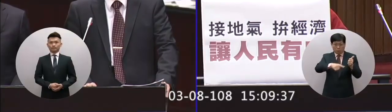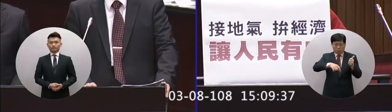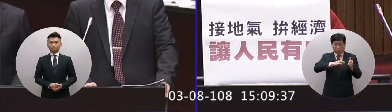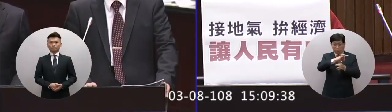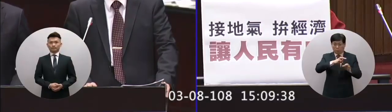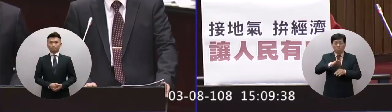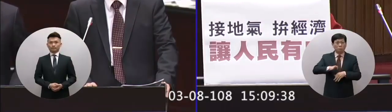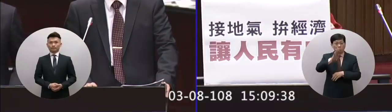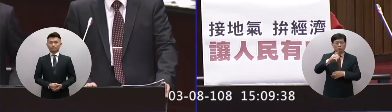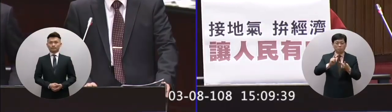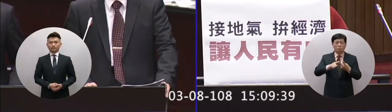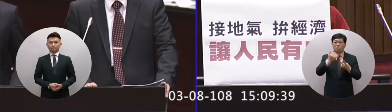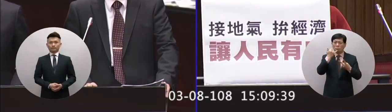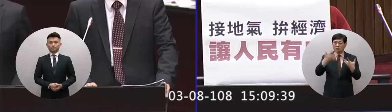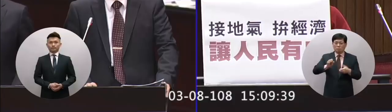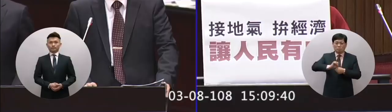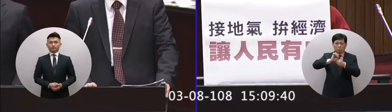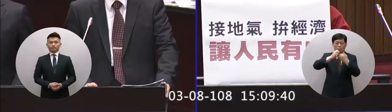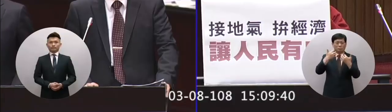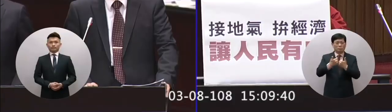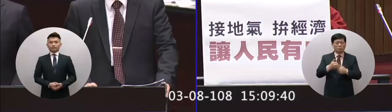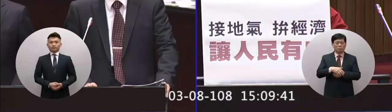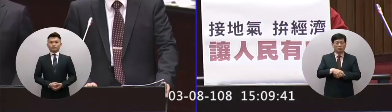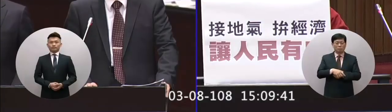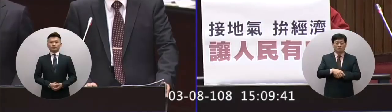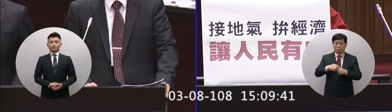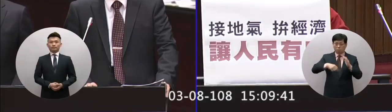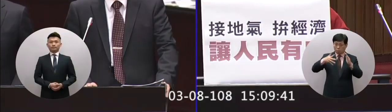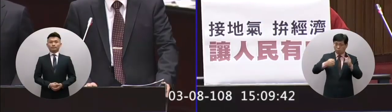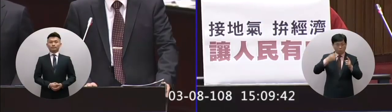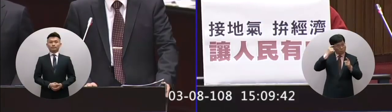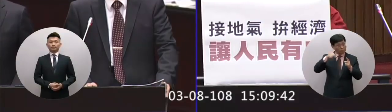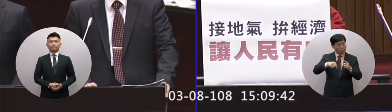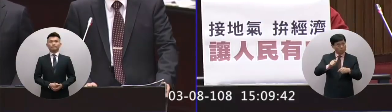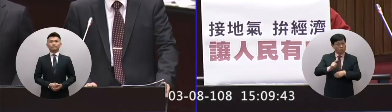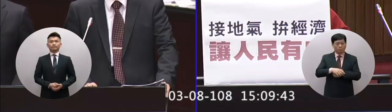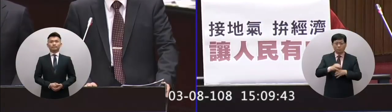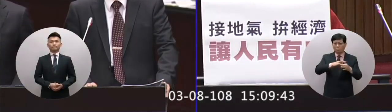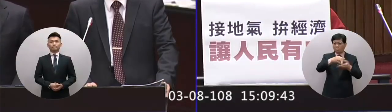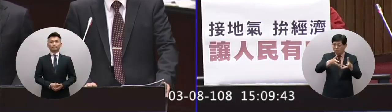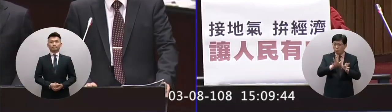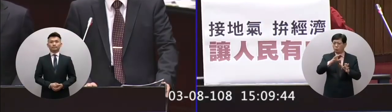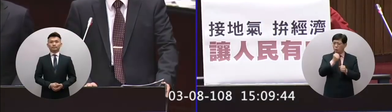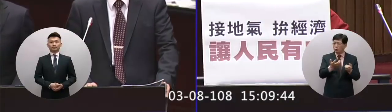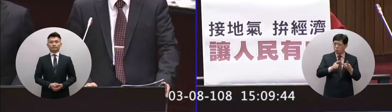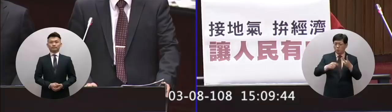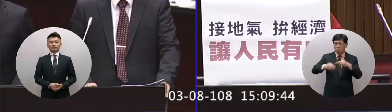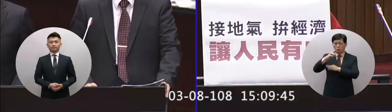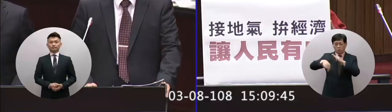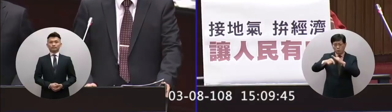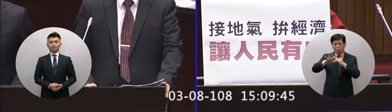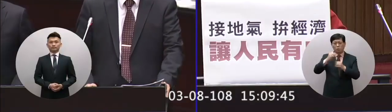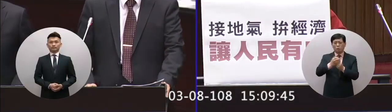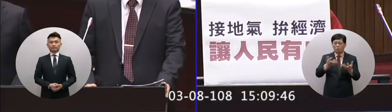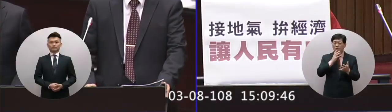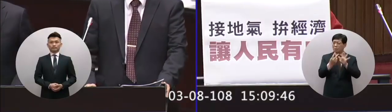这个经济商机，也带动了很多的就业机会。院长，我的意思是说，经济部在做代志，行政院在做代